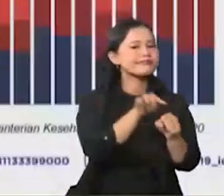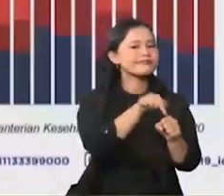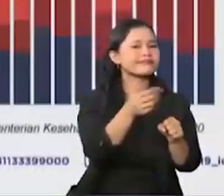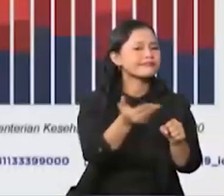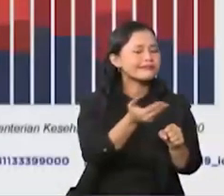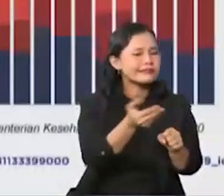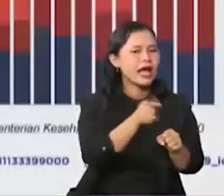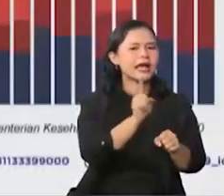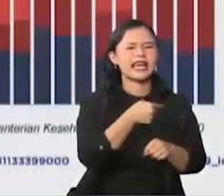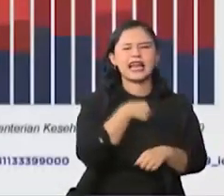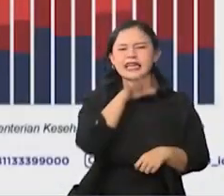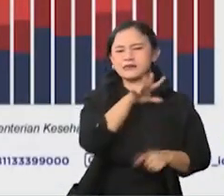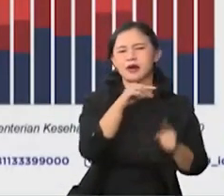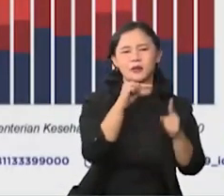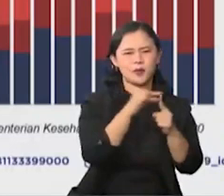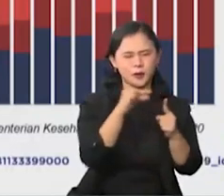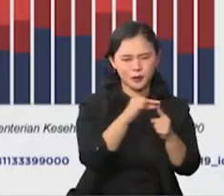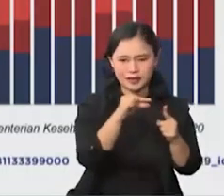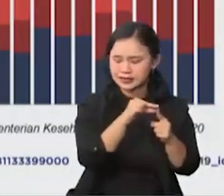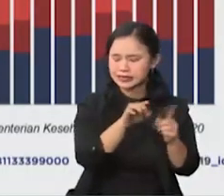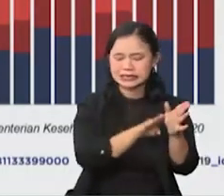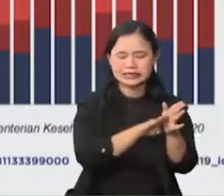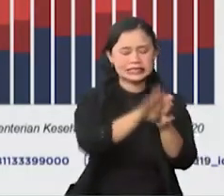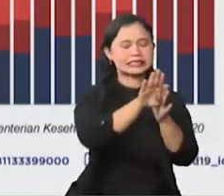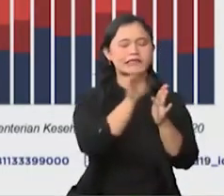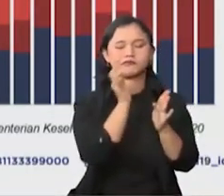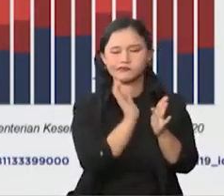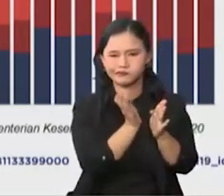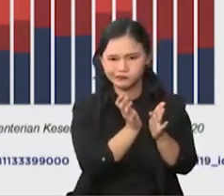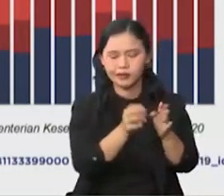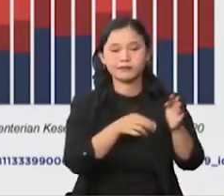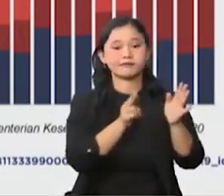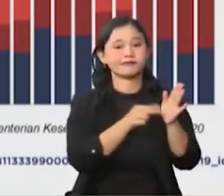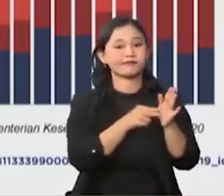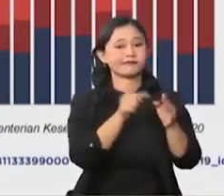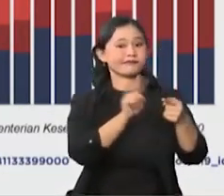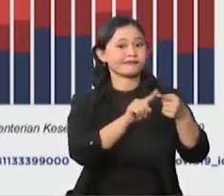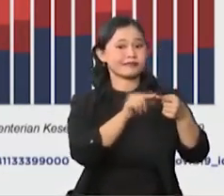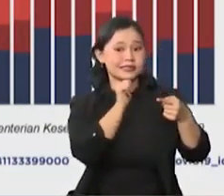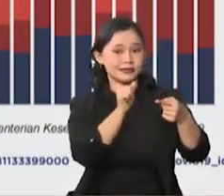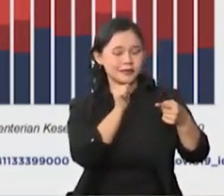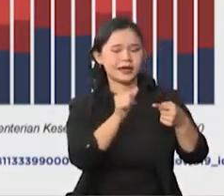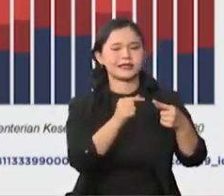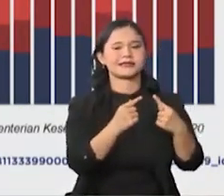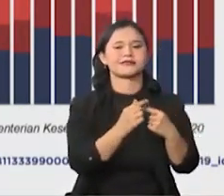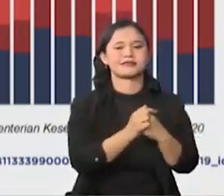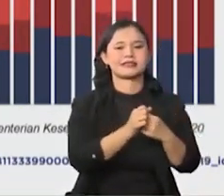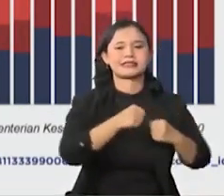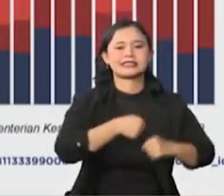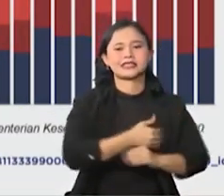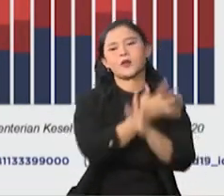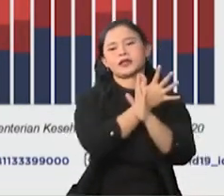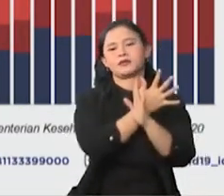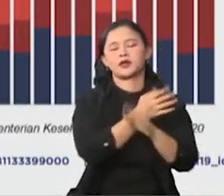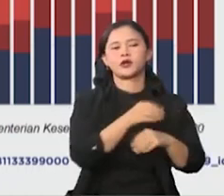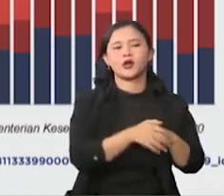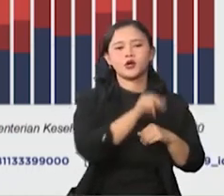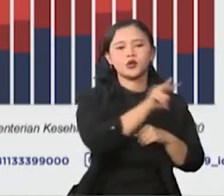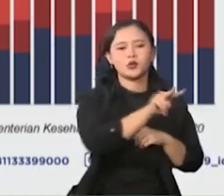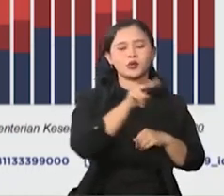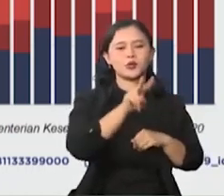ternyata lima provinsi dengan jumlah kasus tertingginya nomor satu diduduki oleh Jawa Timur dengan